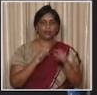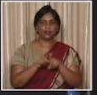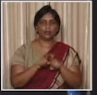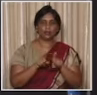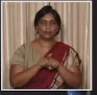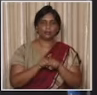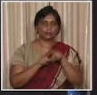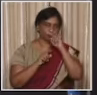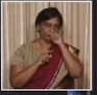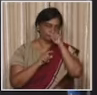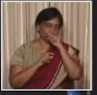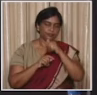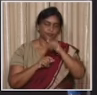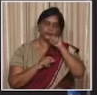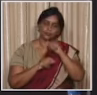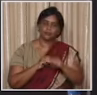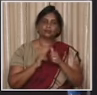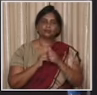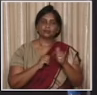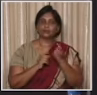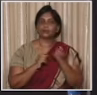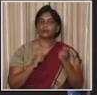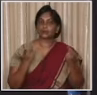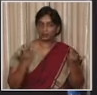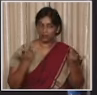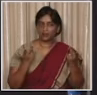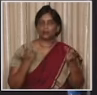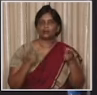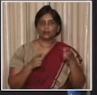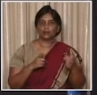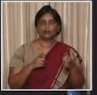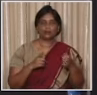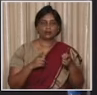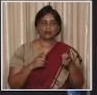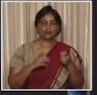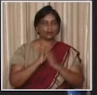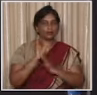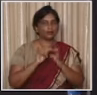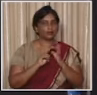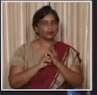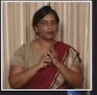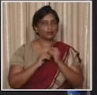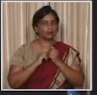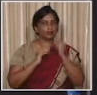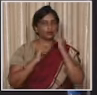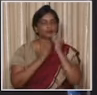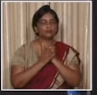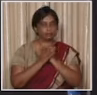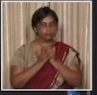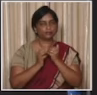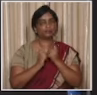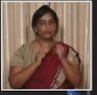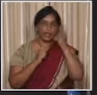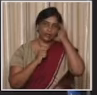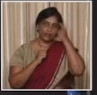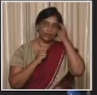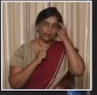අමාත්‍යාංශයට අනිවාර්යයෙන්ම සල්ලි නැහැ කියන එක කරුවම තුනේ මේ අවුරුද්ද නම් ප්‍රකාශ කරන්න බැරි වෙනවා. මොකද මුදල්